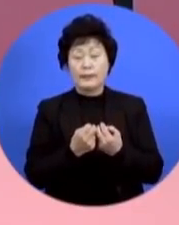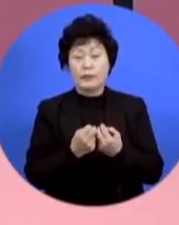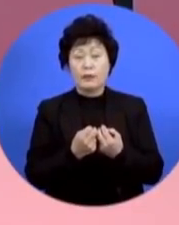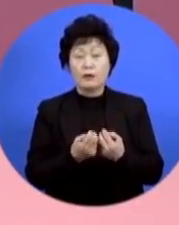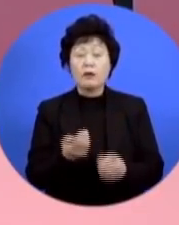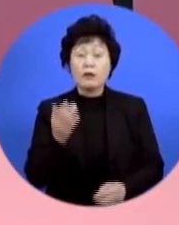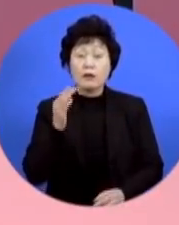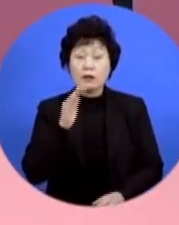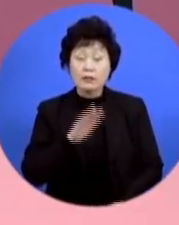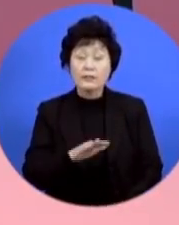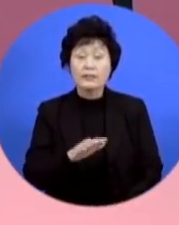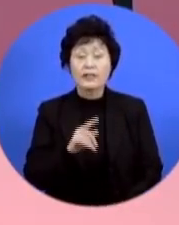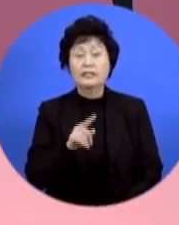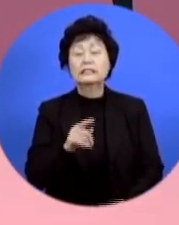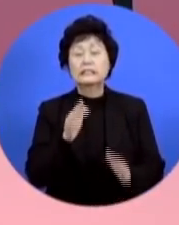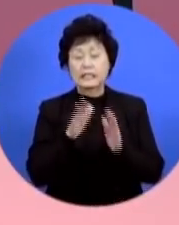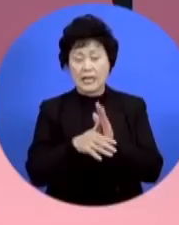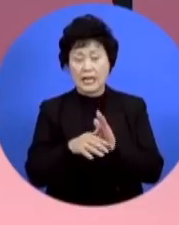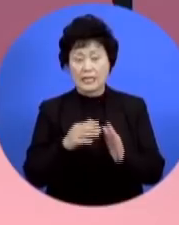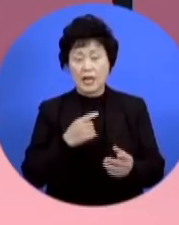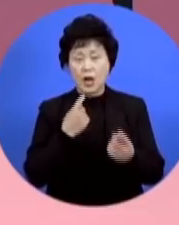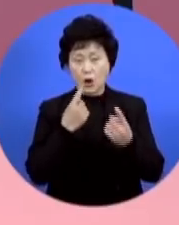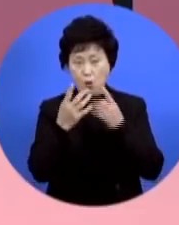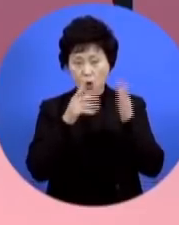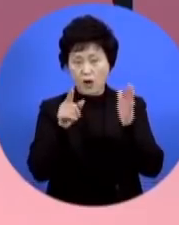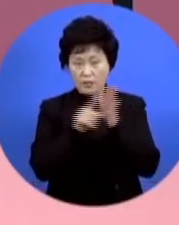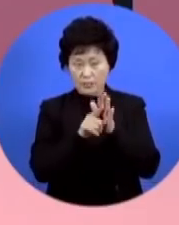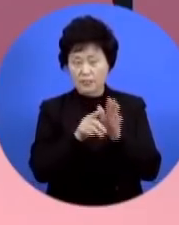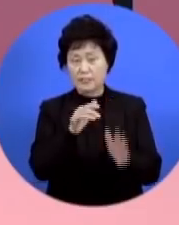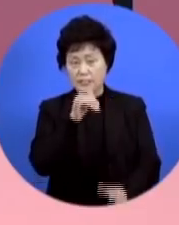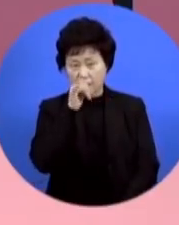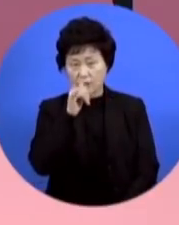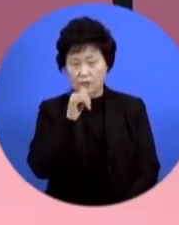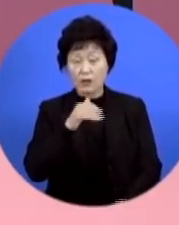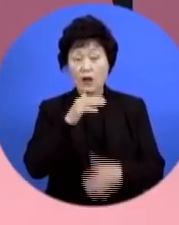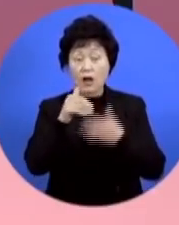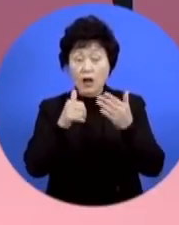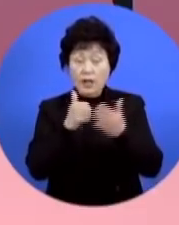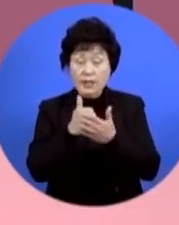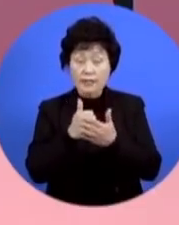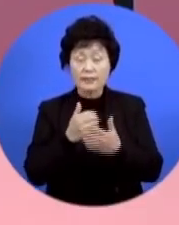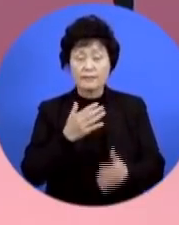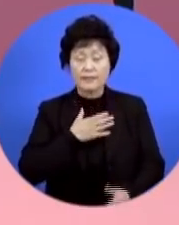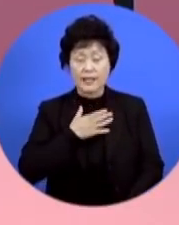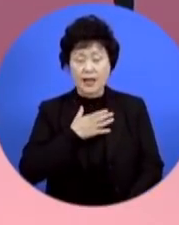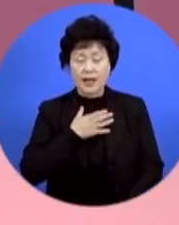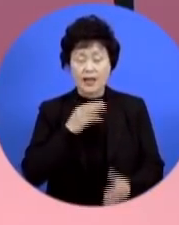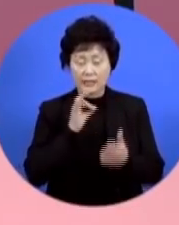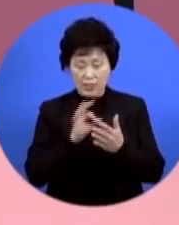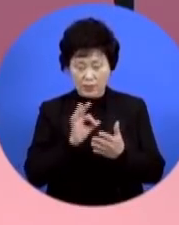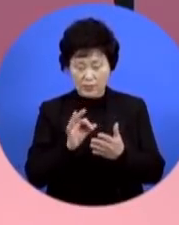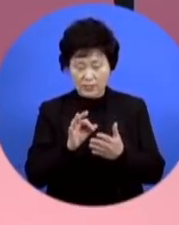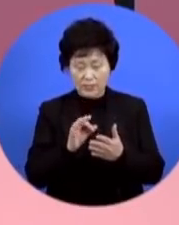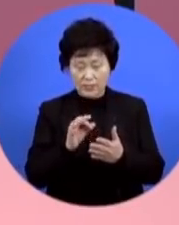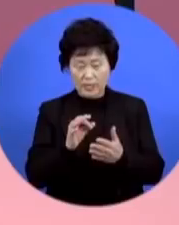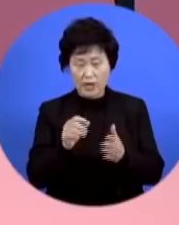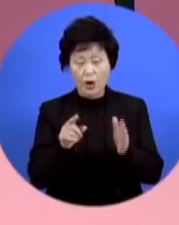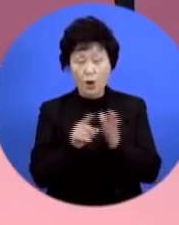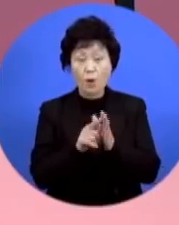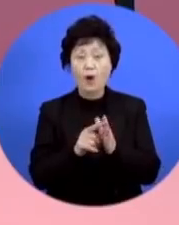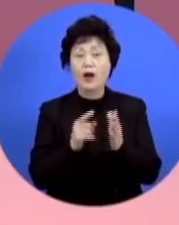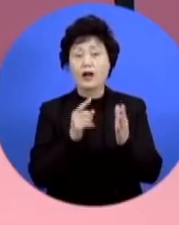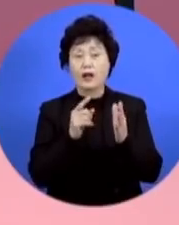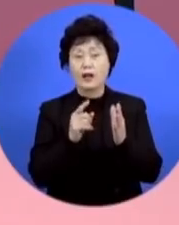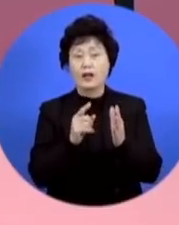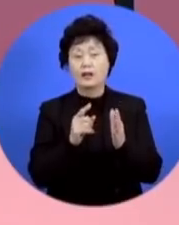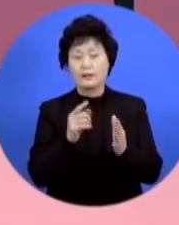그런데 저는 그때 확신이 있었어요. 데미지를 입지 않을 것이다. 하나님께서 확신을 주셨어요. 그리고 그 몇 개월 있다가